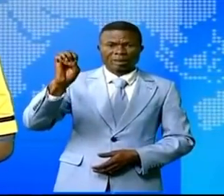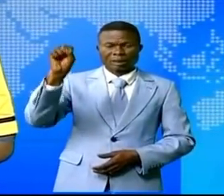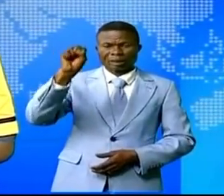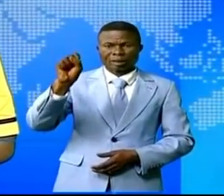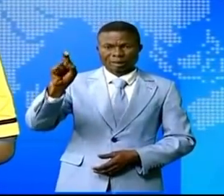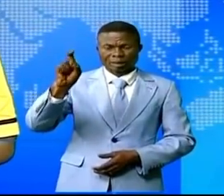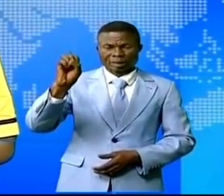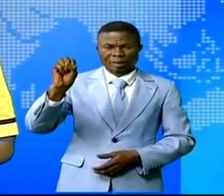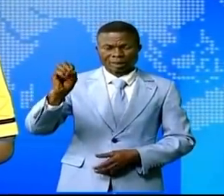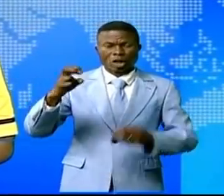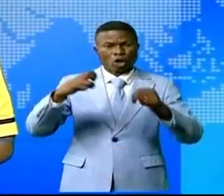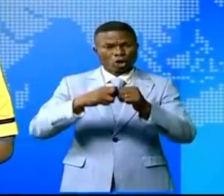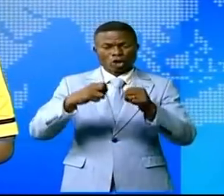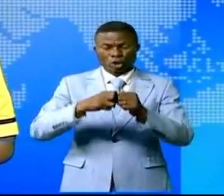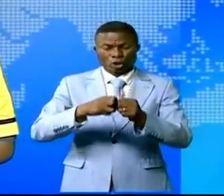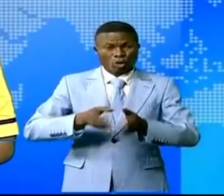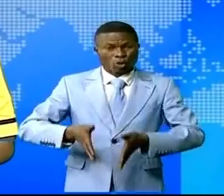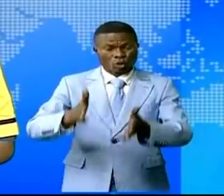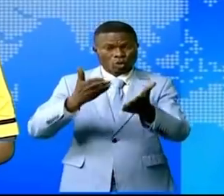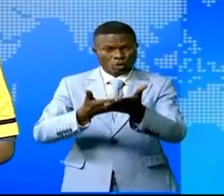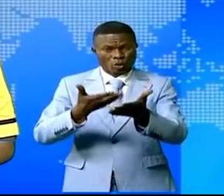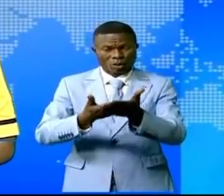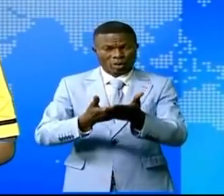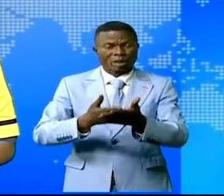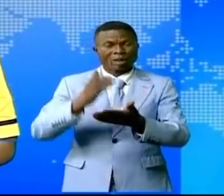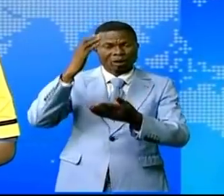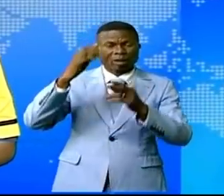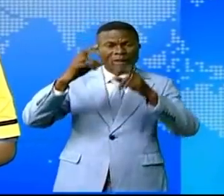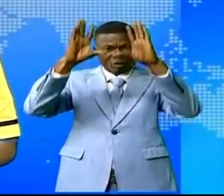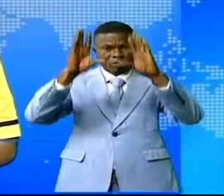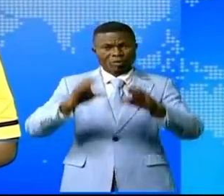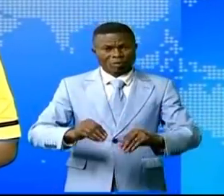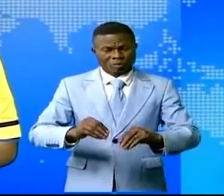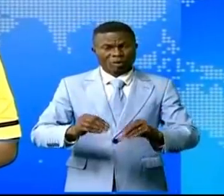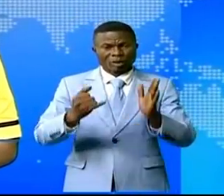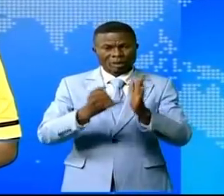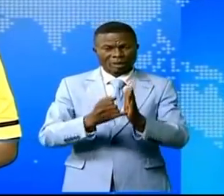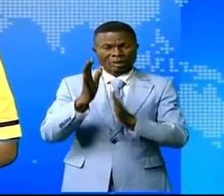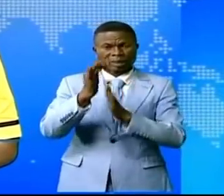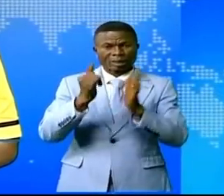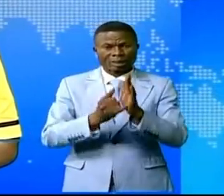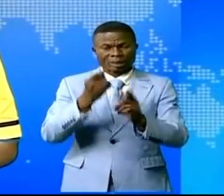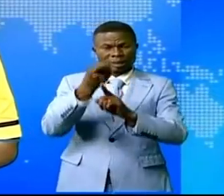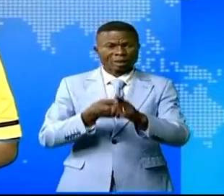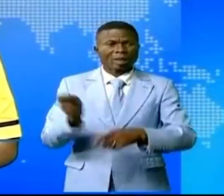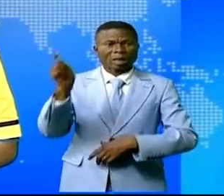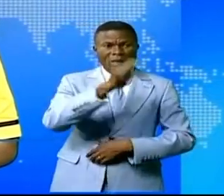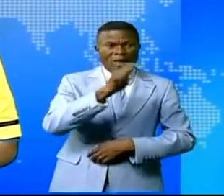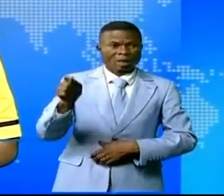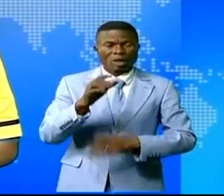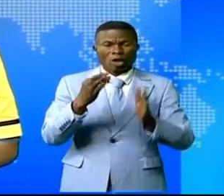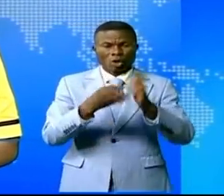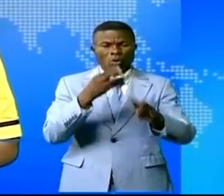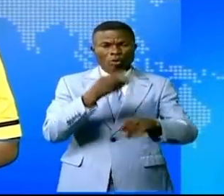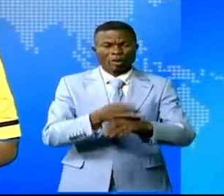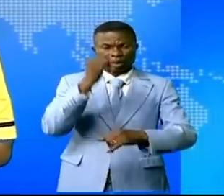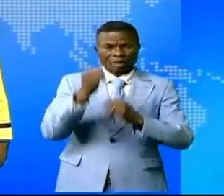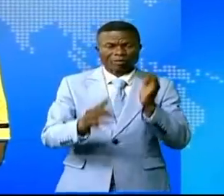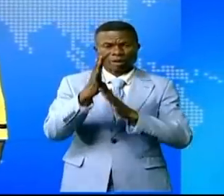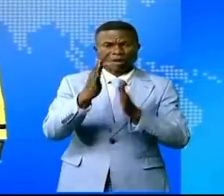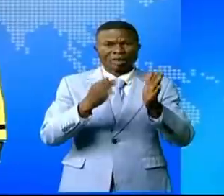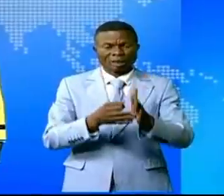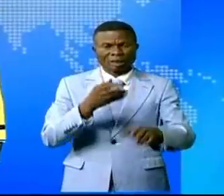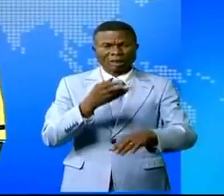de l'électricité, de l'énergie électrique sera interrompue ce samedi 16 avril 2022 de 8h à 18h